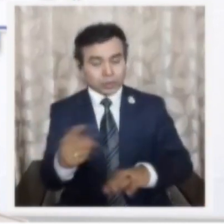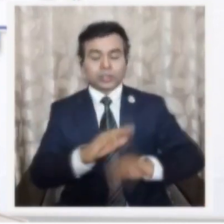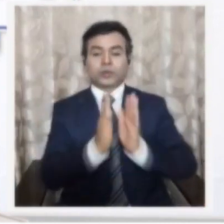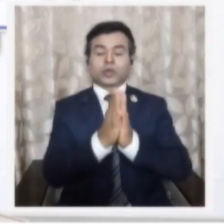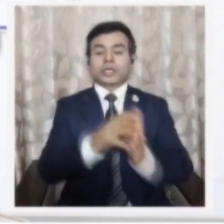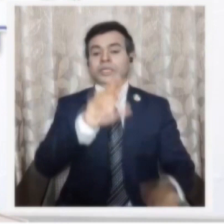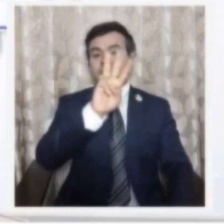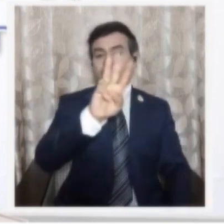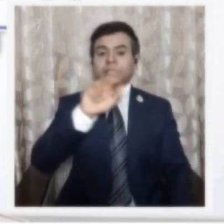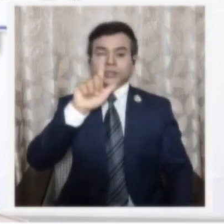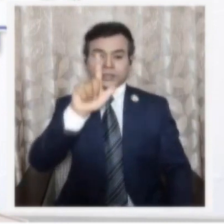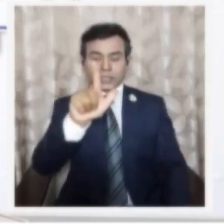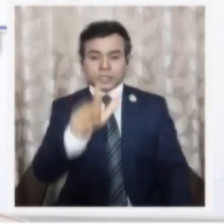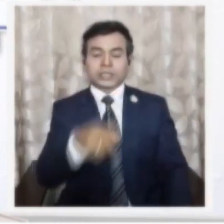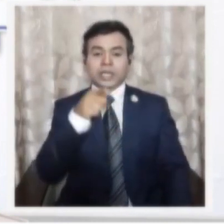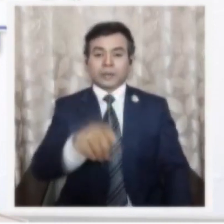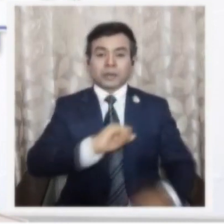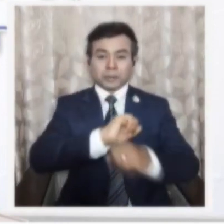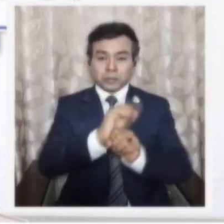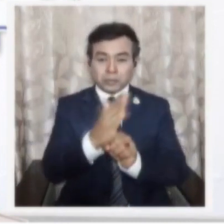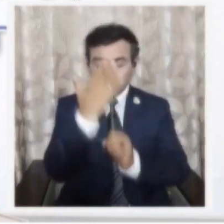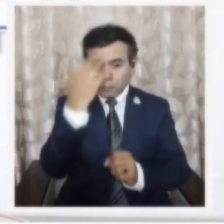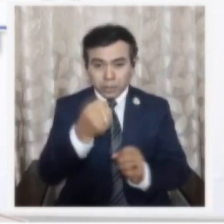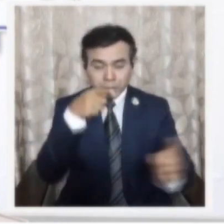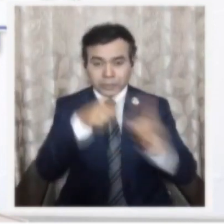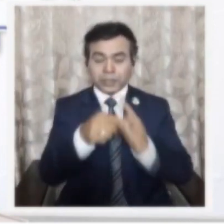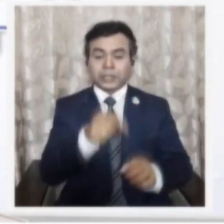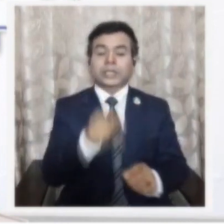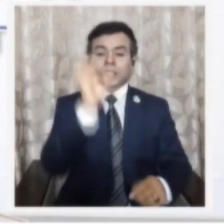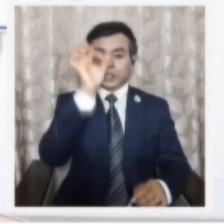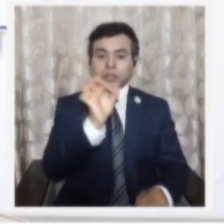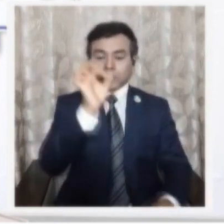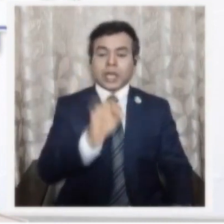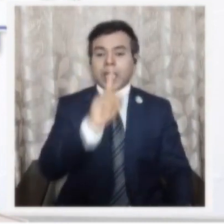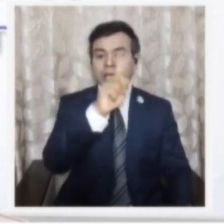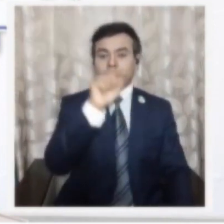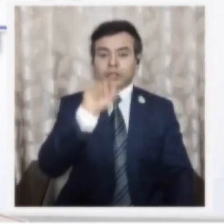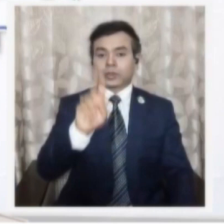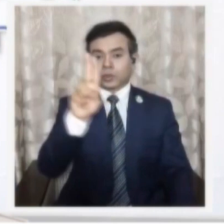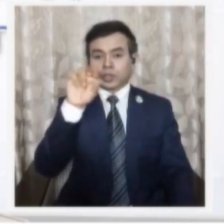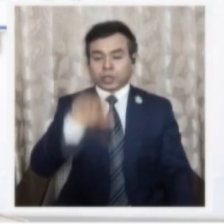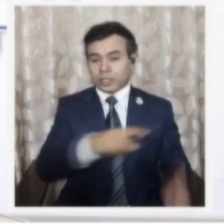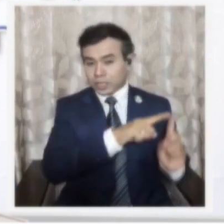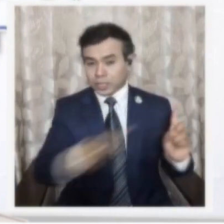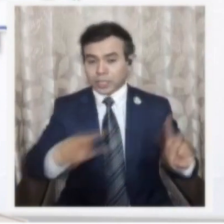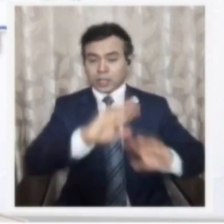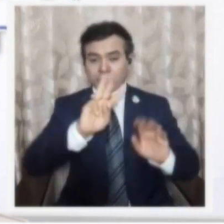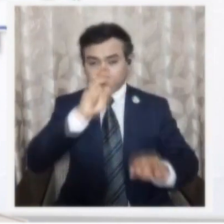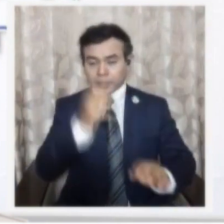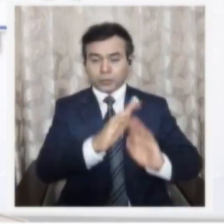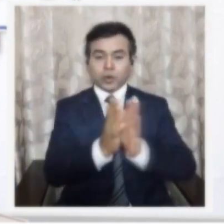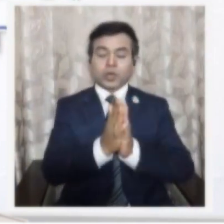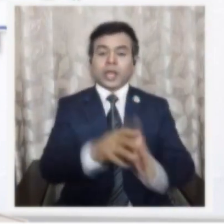49,666 জন। 24 ঘন্টায় মৃত্যুবরণ করেছেন 37 জন এবং শনাক্ত বিবেচনায় মৃত্যুর